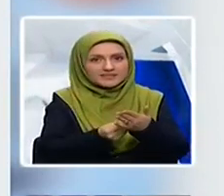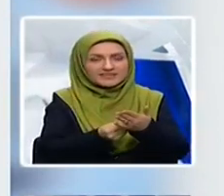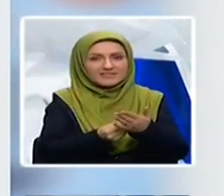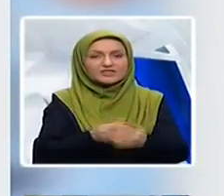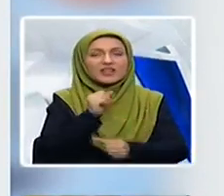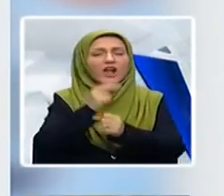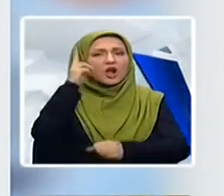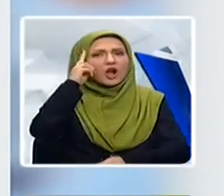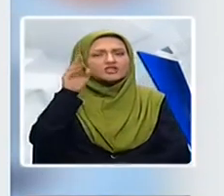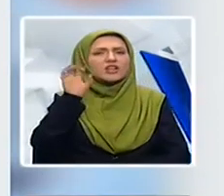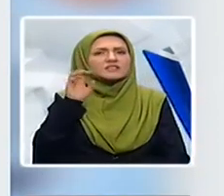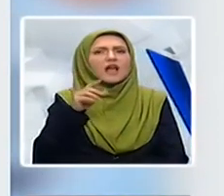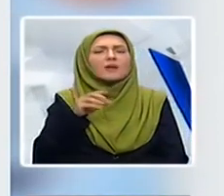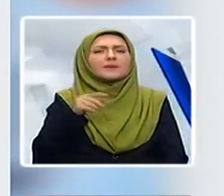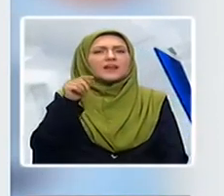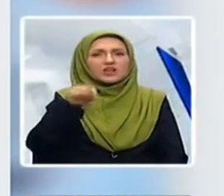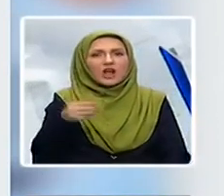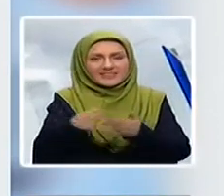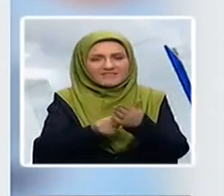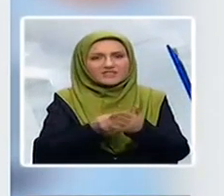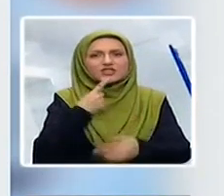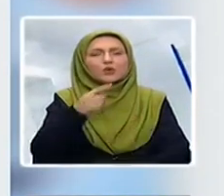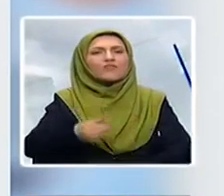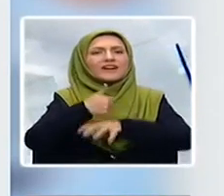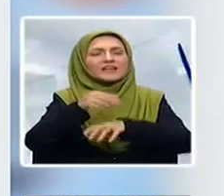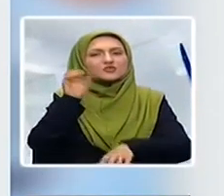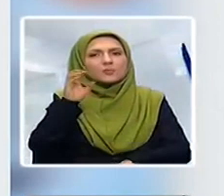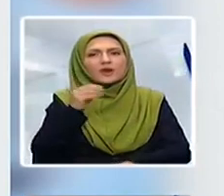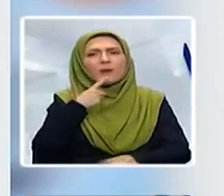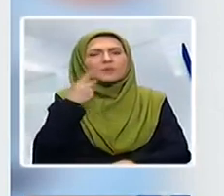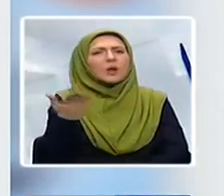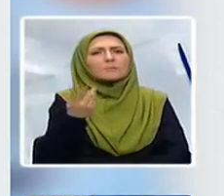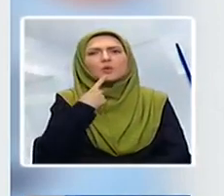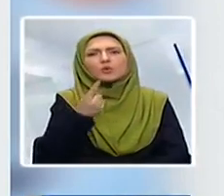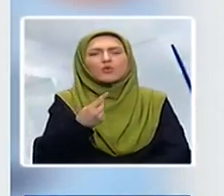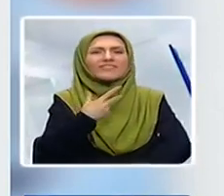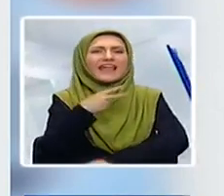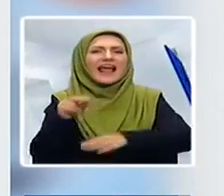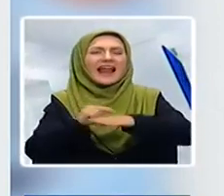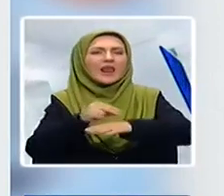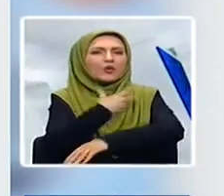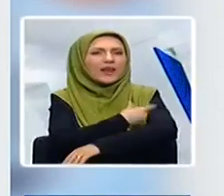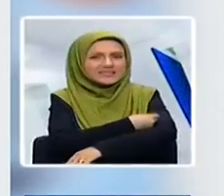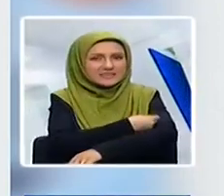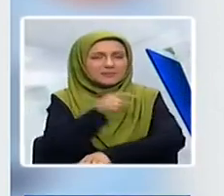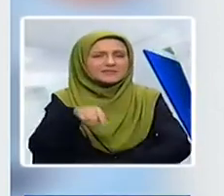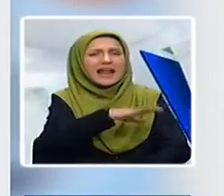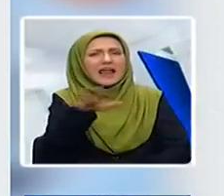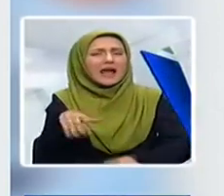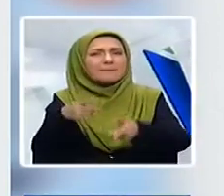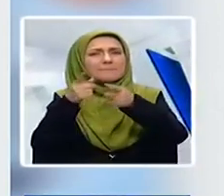کارشناسی رئیس جمهور آمریکا در تزریق مواد ضد عفونی به بیماران کرونایی، که مورد تمسخر و واکنش